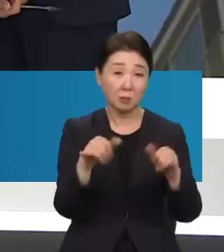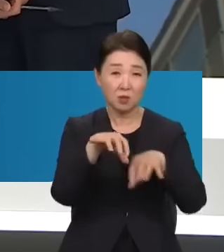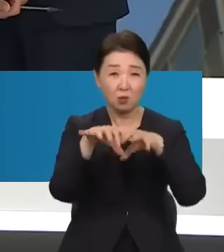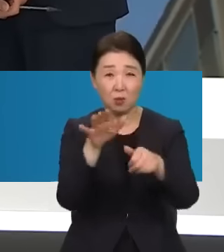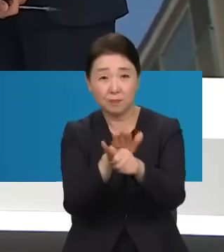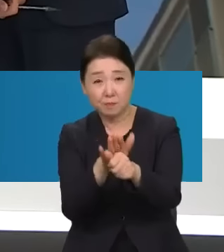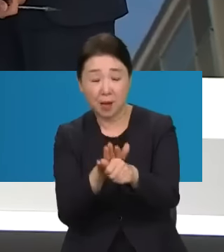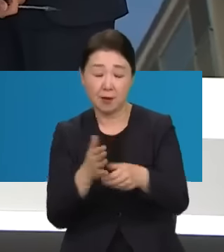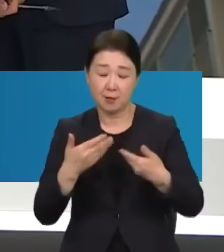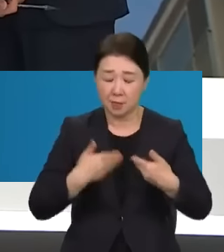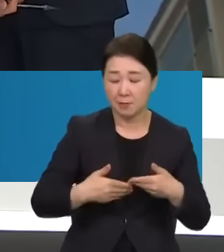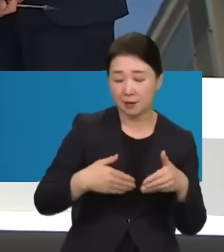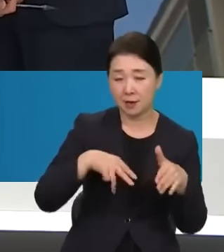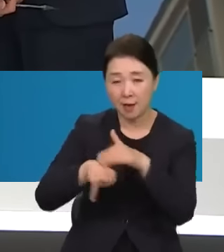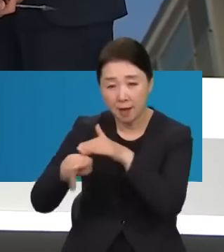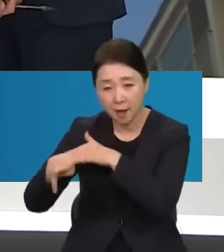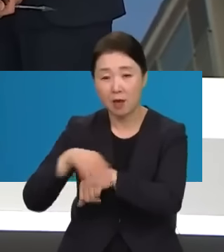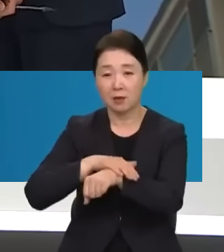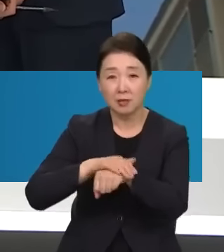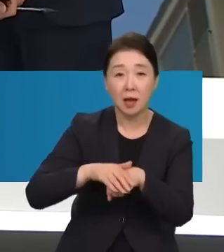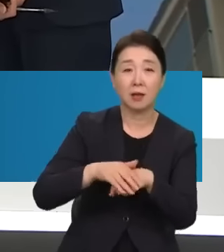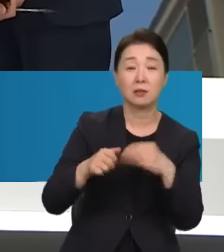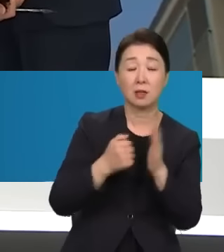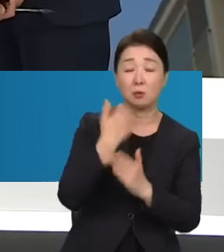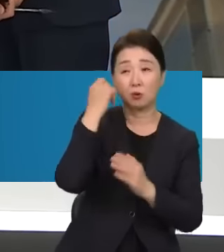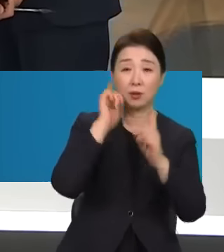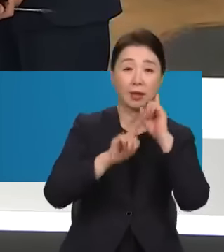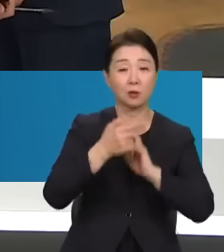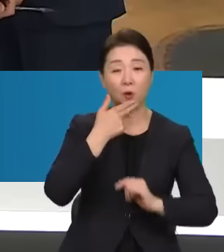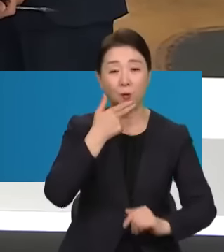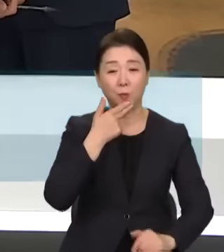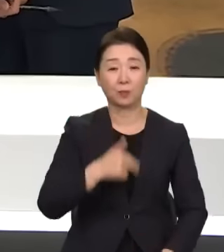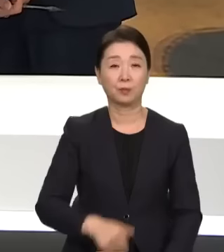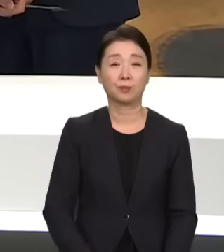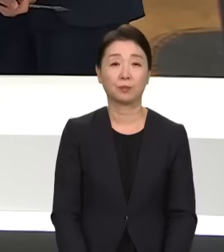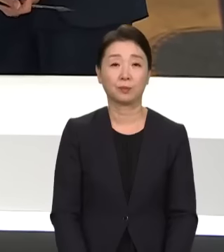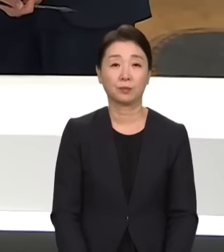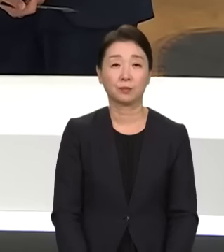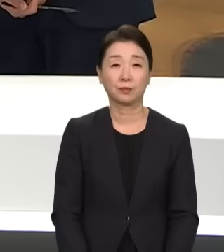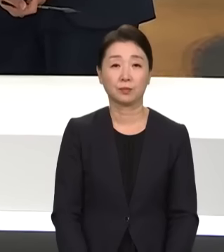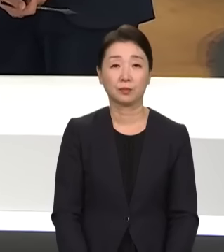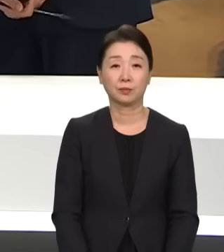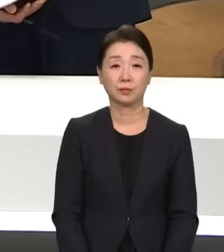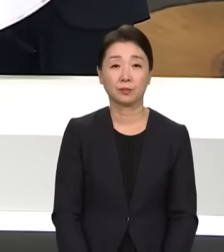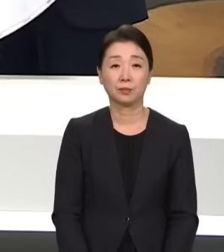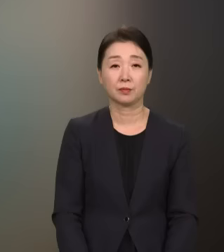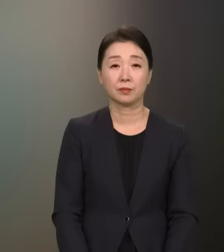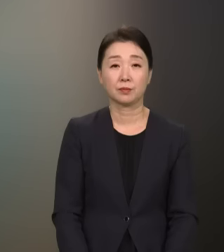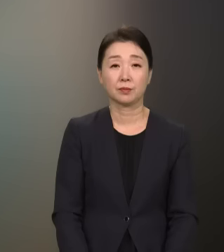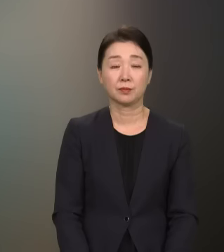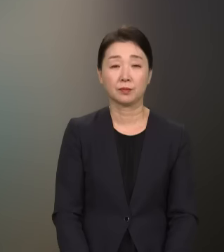이웃을 챙기며 침착하게 대응한 덕분에 아무도 다치지 않았습니다. 정영재 기자가 취재했습니다.